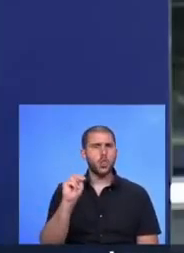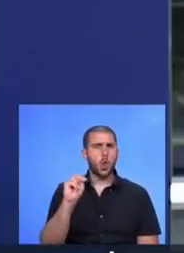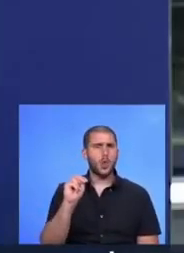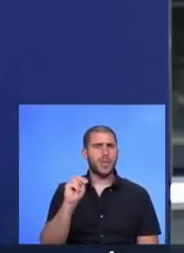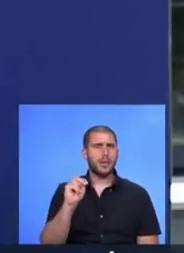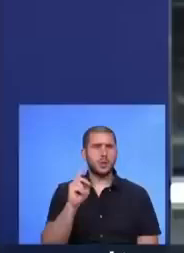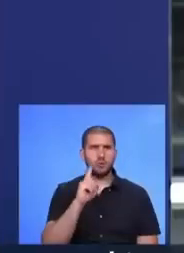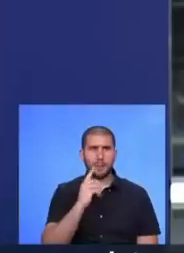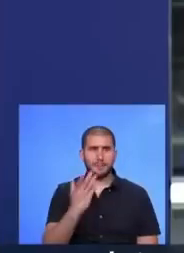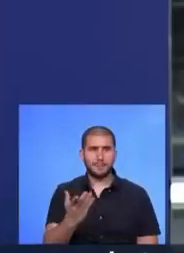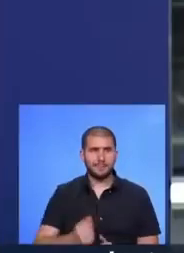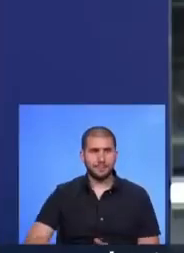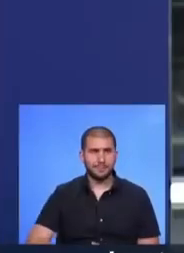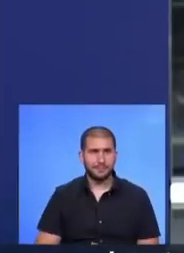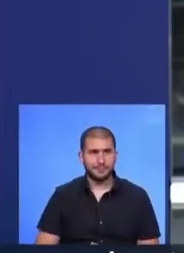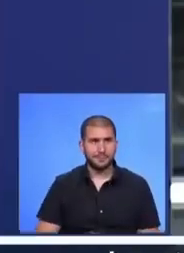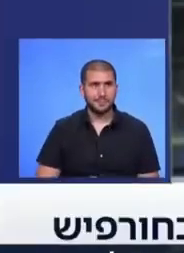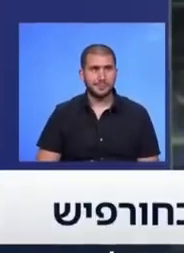שמך,